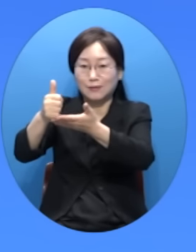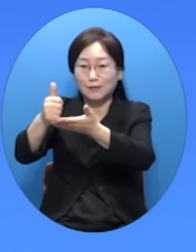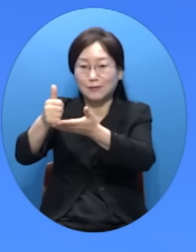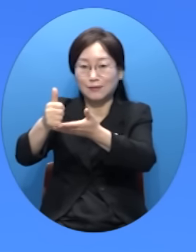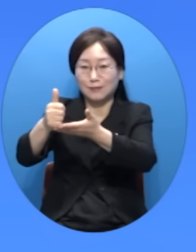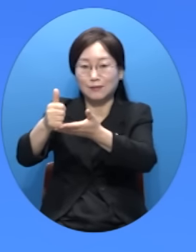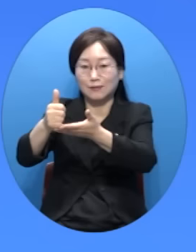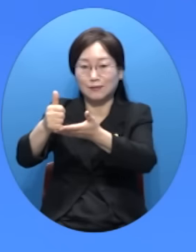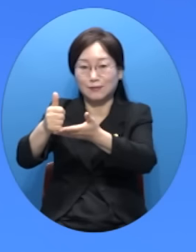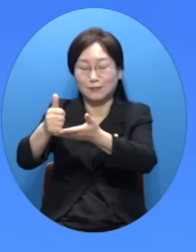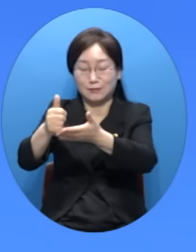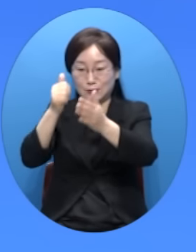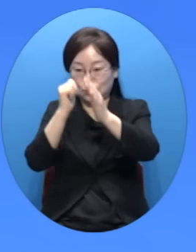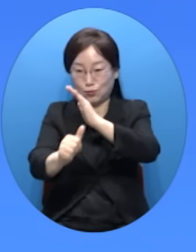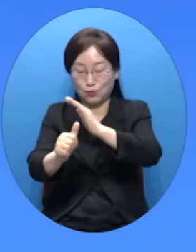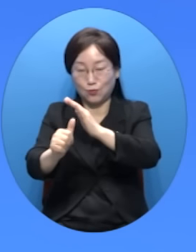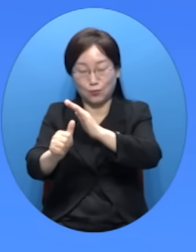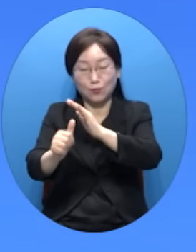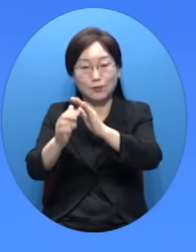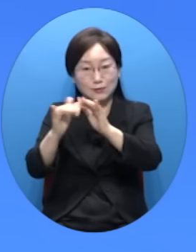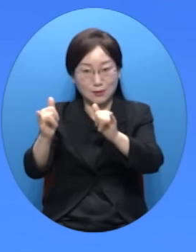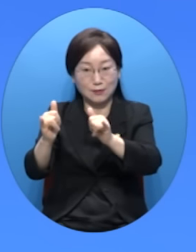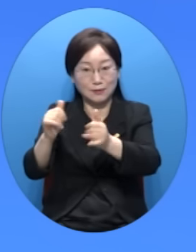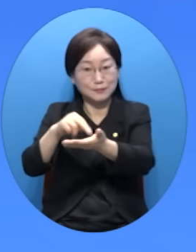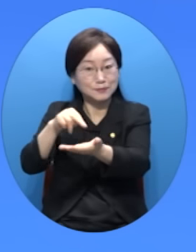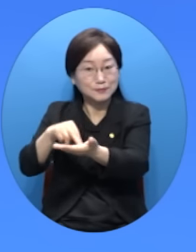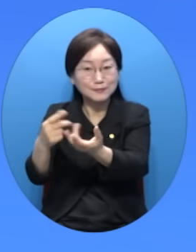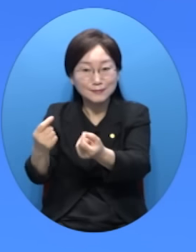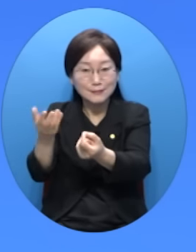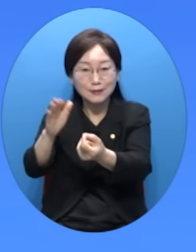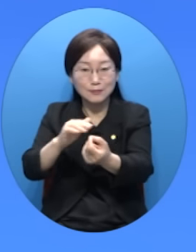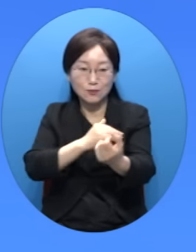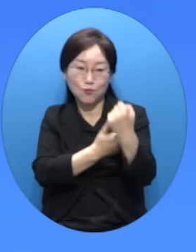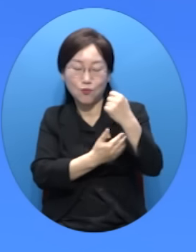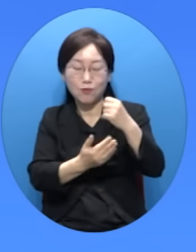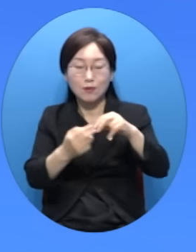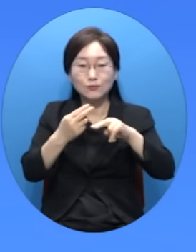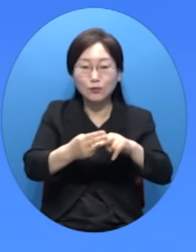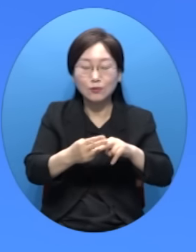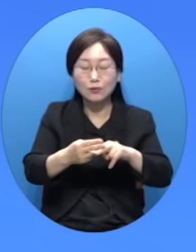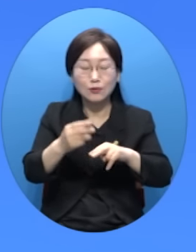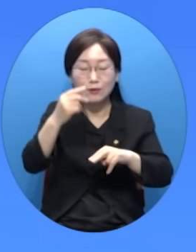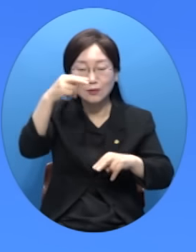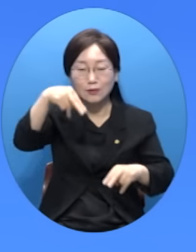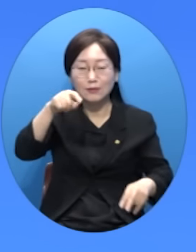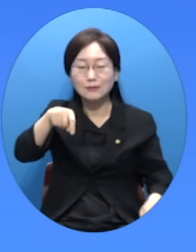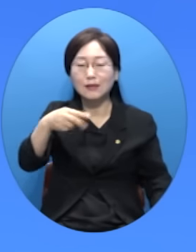지도자의 위치에 서게 되었지만은 당시 권력자인 사울왕의